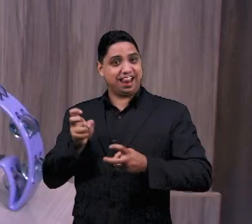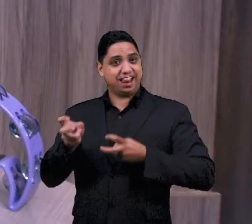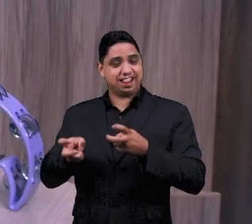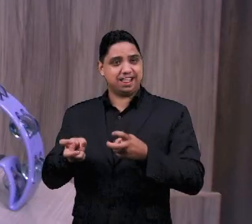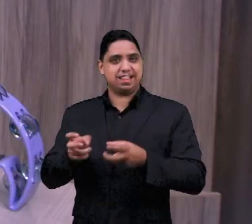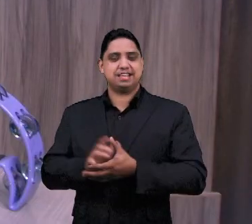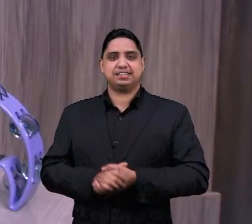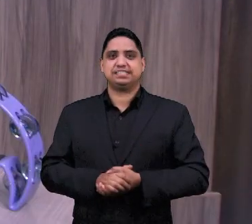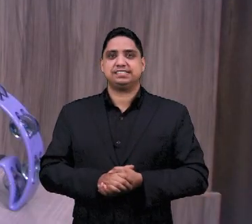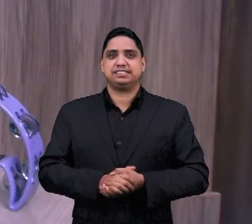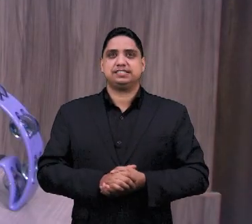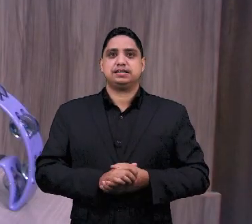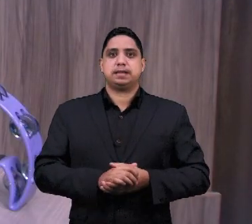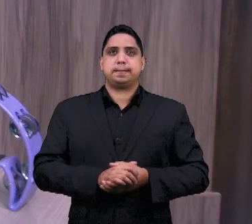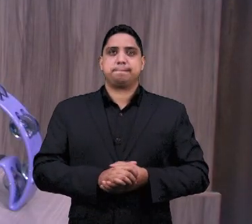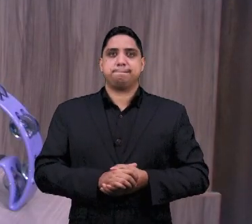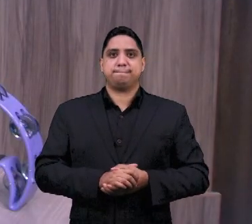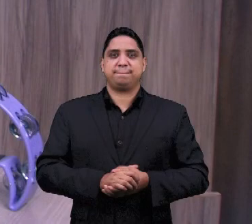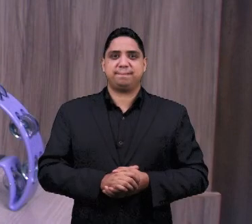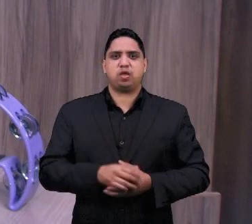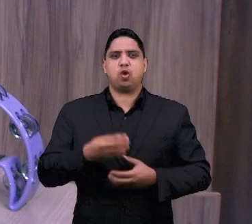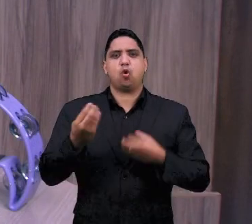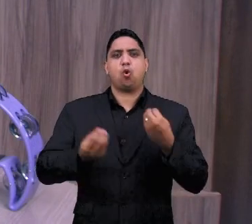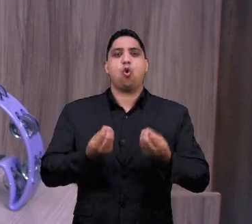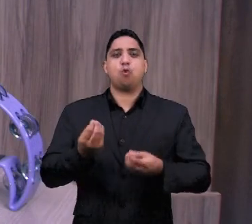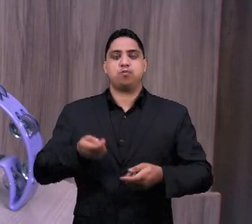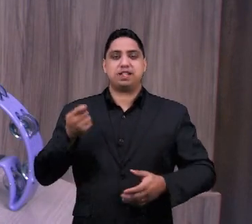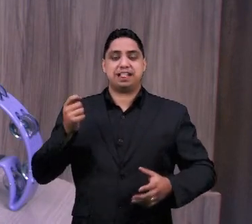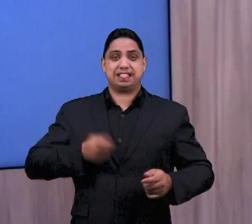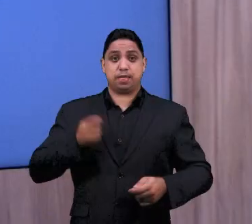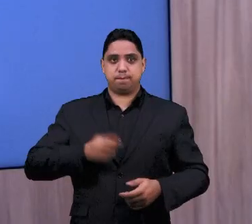garder le même rythme. Maintenant, nous allons voir au tambour.